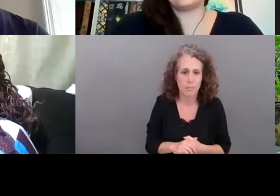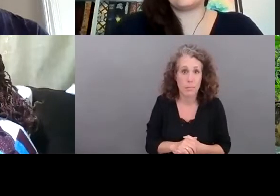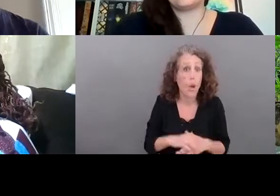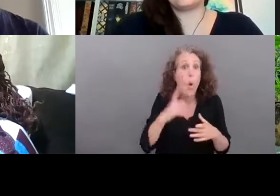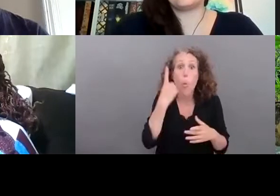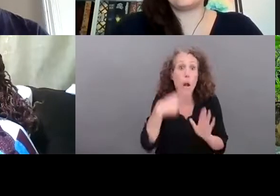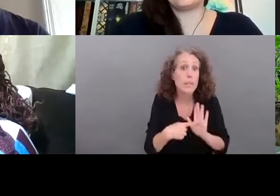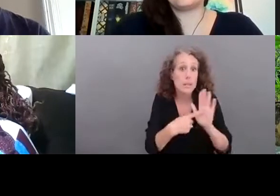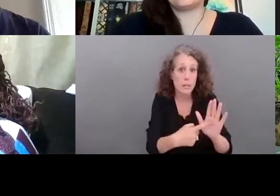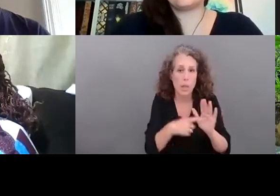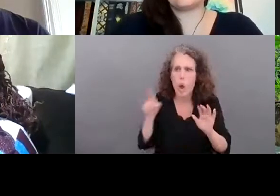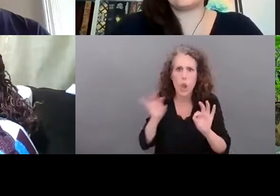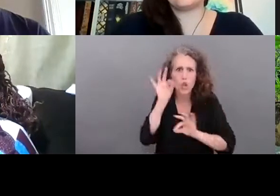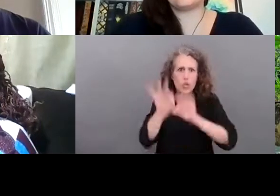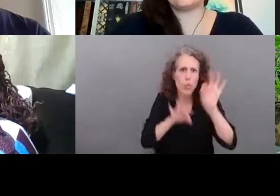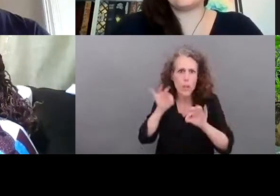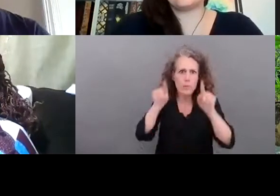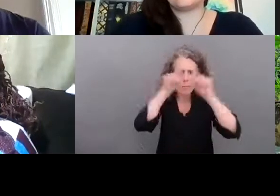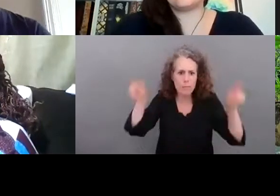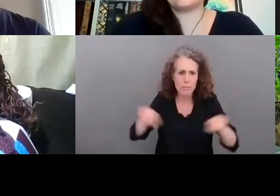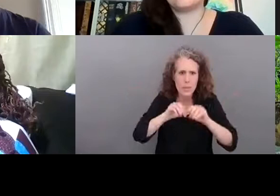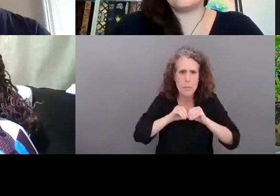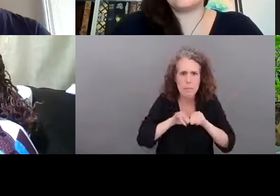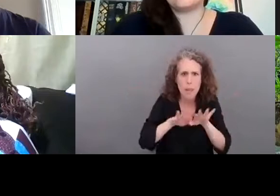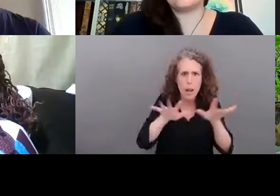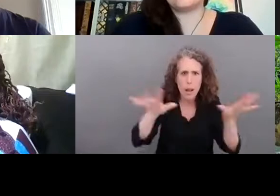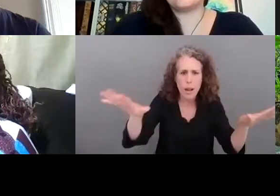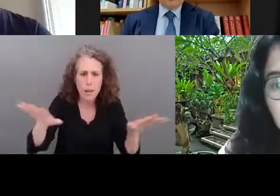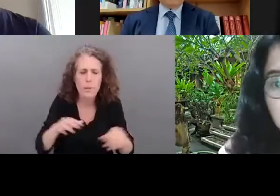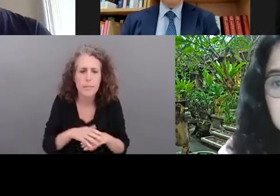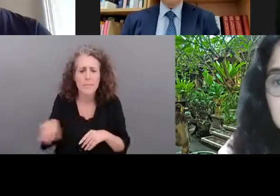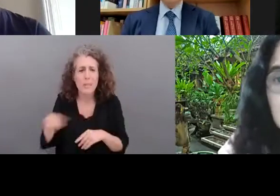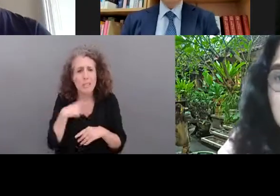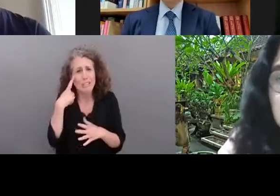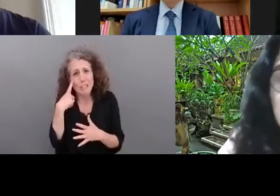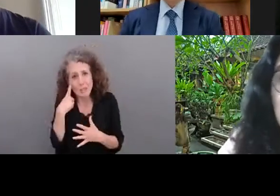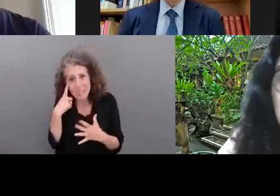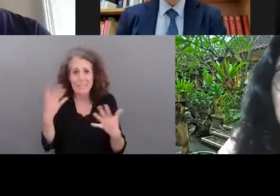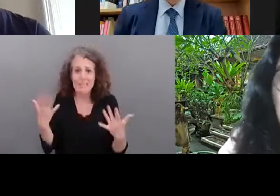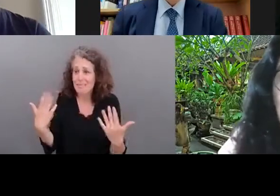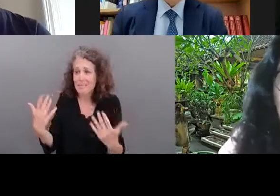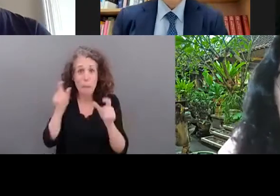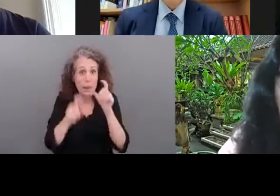Par exemple, nous avons lancé un sondage sur l'impact de la COVID sur les personnes handicapées et nous avons